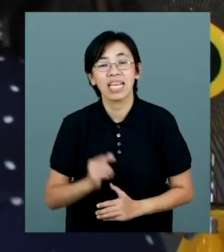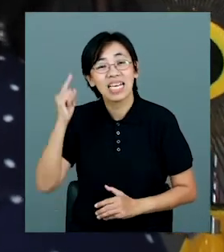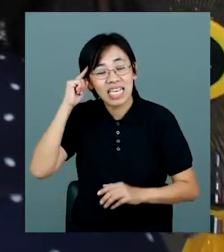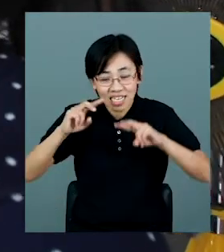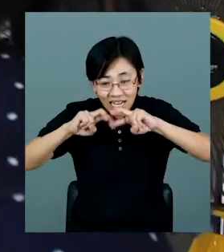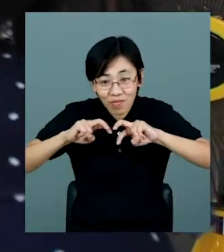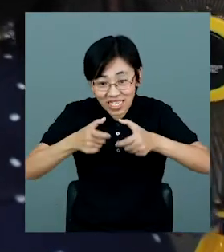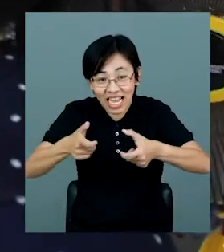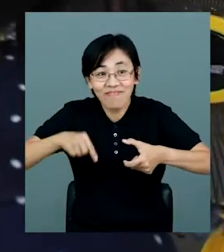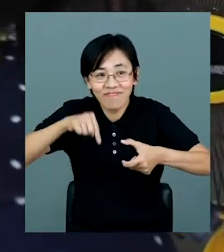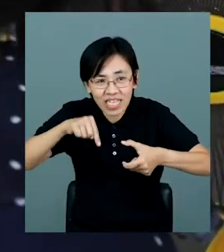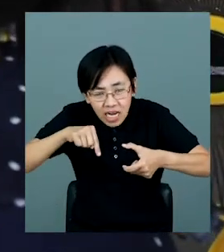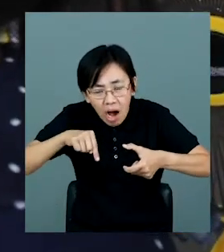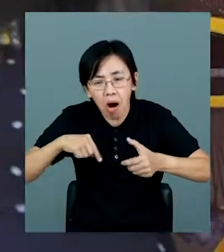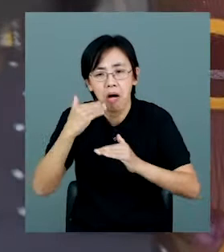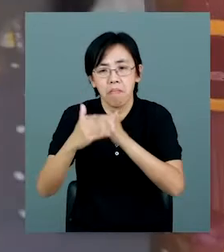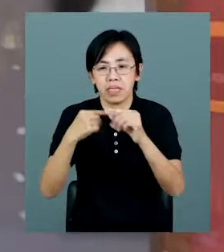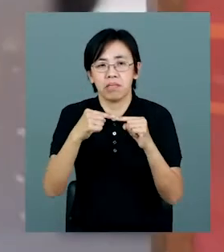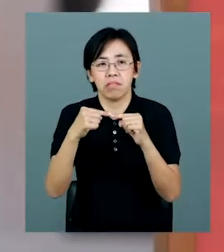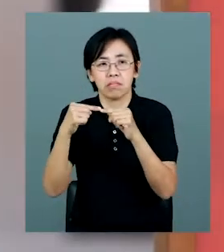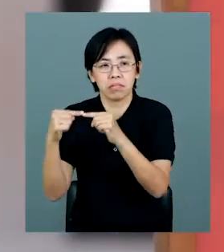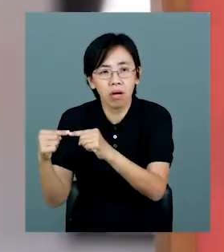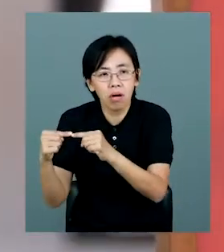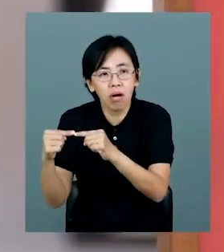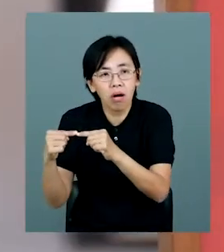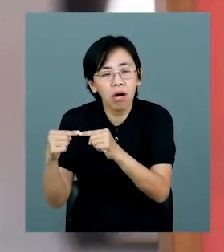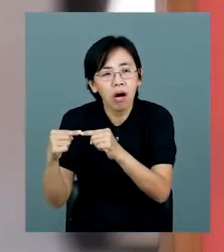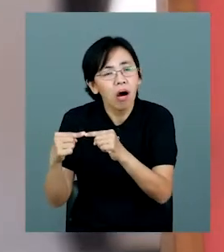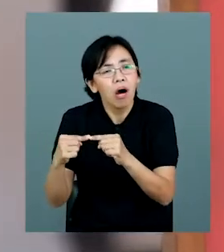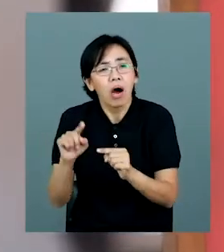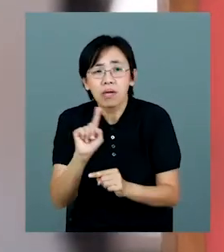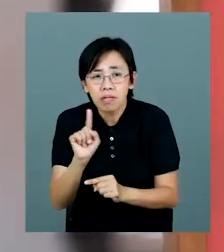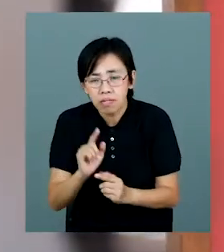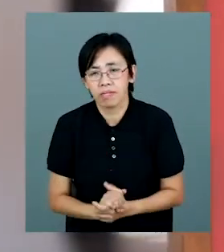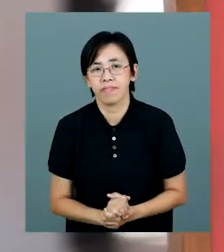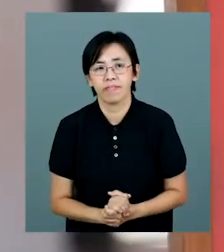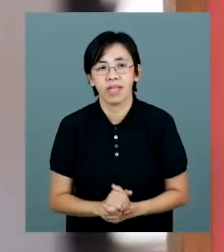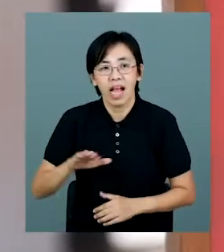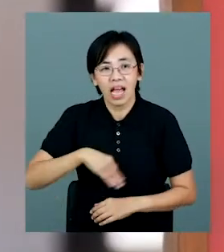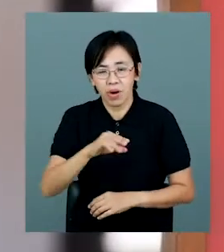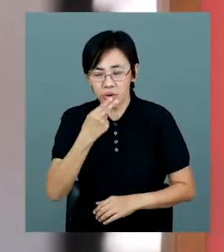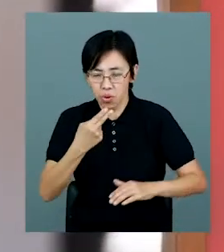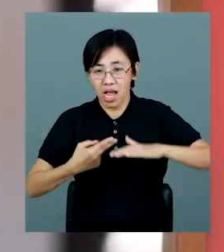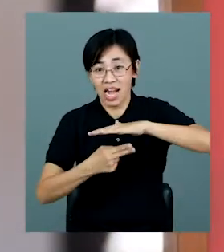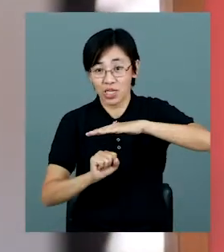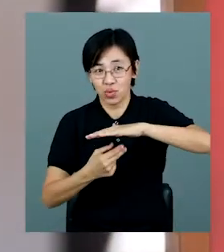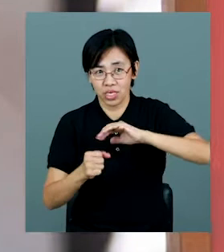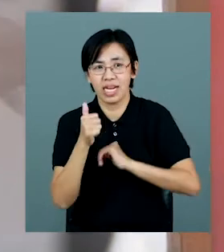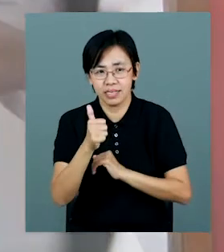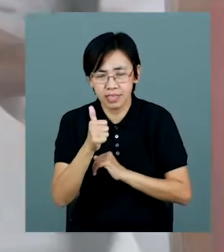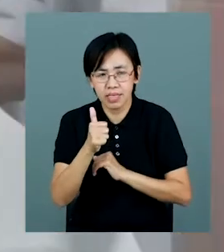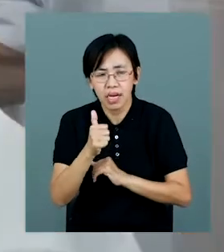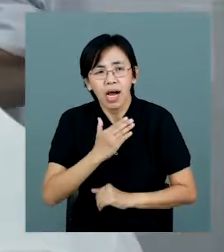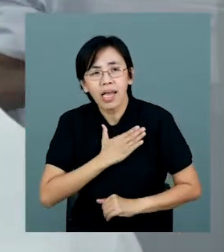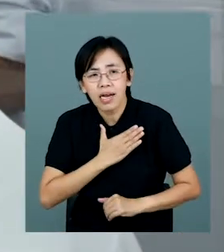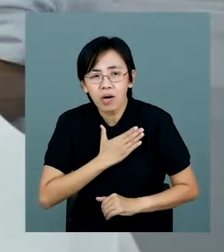คือคิดว่างานวิจัยชิ้นนี้น่าจะไปต่อยอดได้ประเด็นแรกเนี่ยมันทำให้เราเห็นภาพว่าหลักสูตรเนี่ยค่อนข้างดีอยู่แล้ว